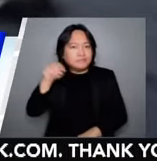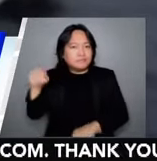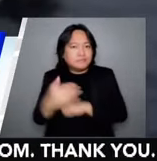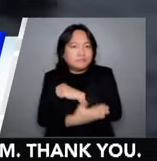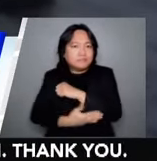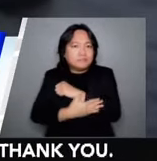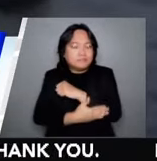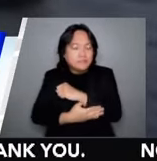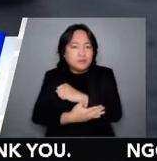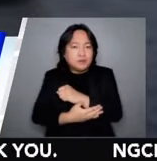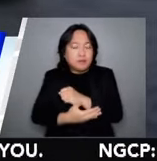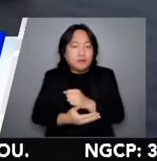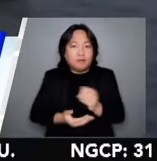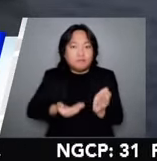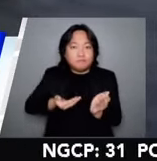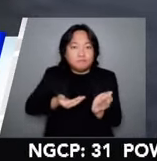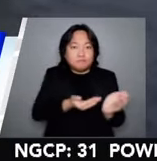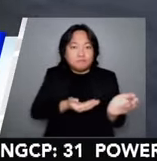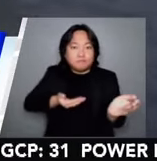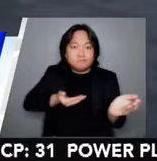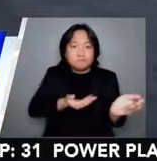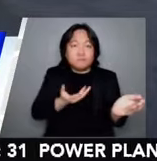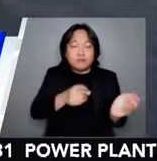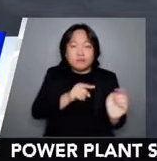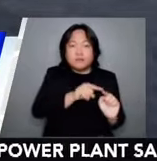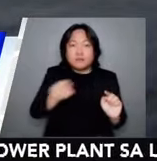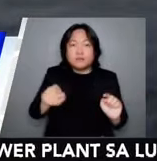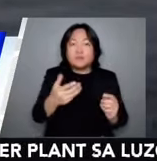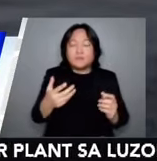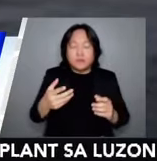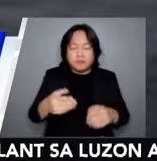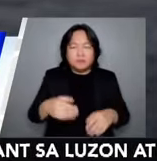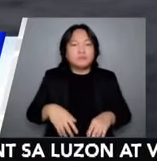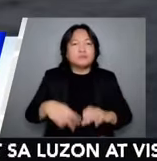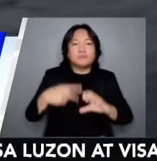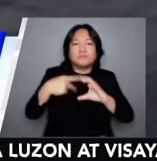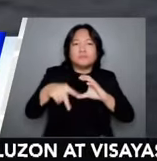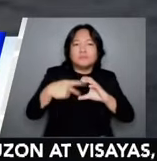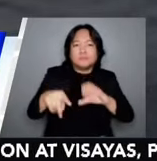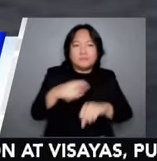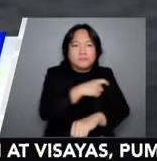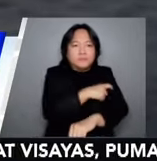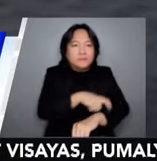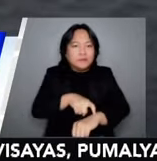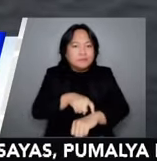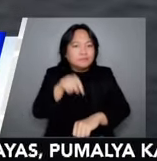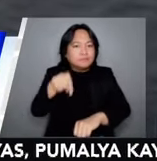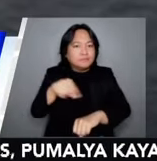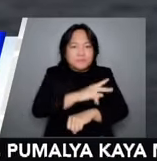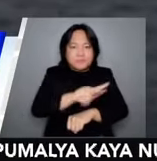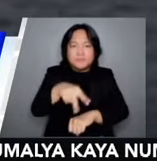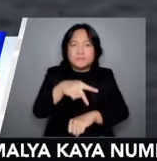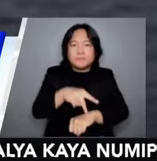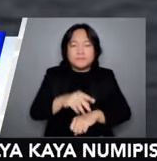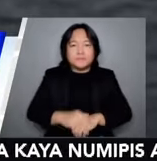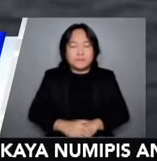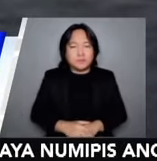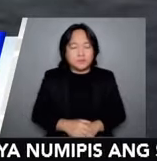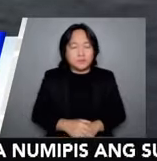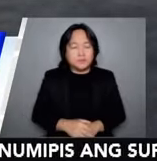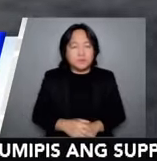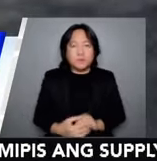maglalayag ang mga barko sa loob ng Exclusive Economic Zone ng Pilipinas. Ipakikita raw dito ang kahandaan ng defense systems